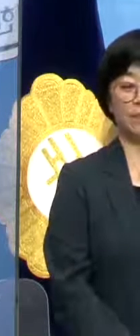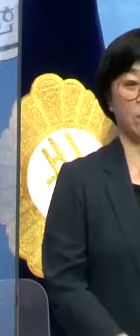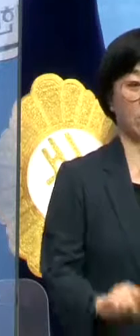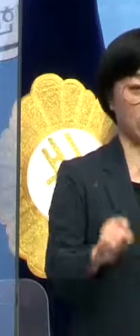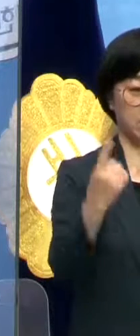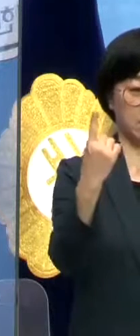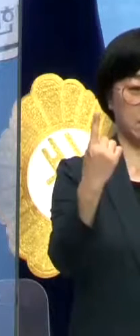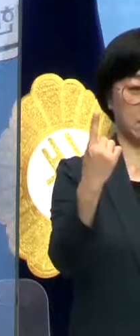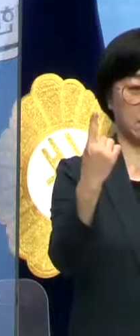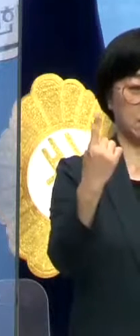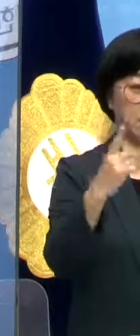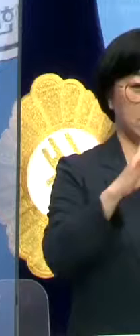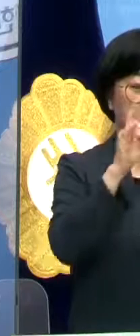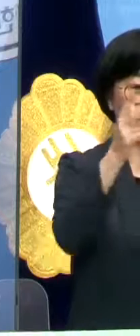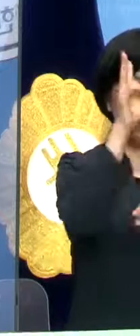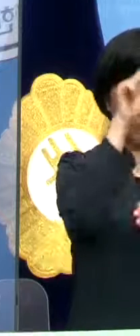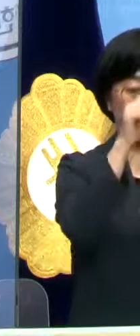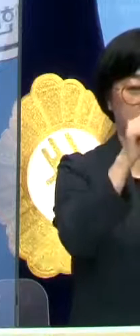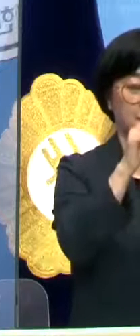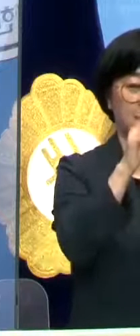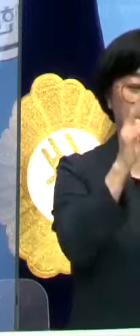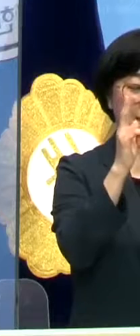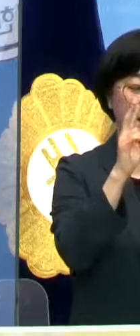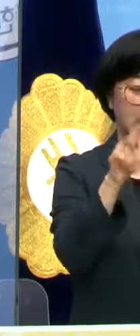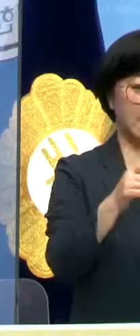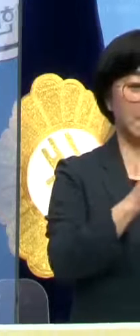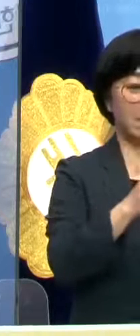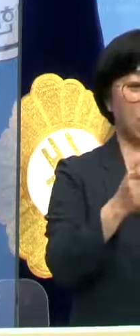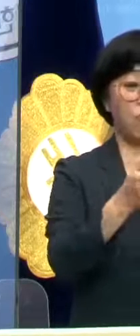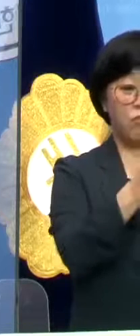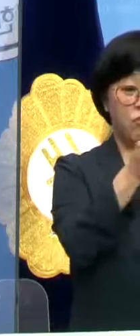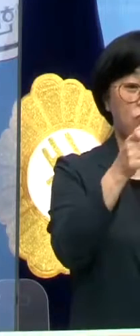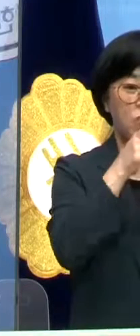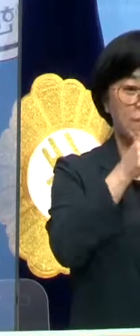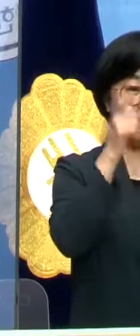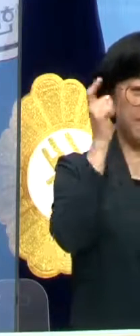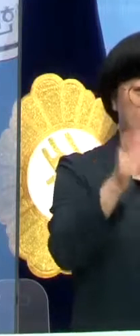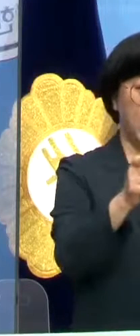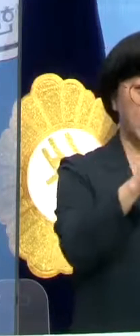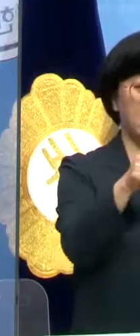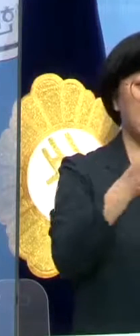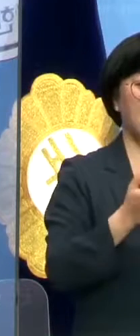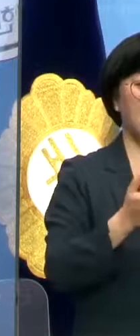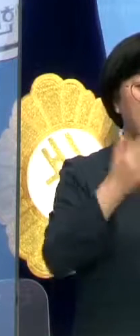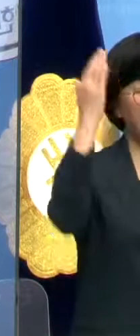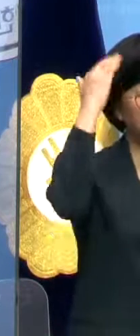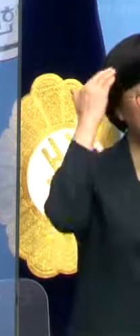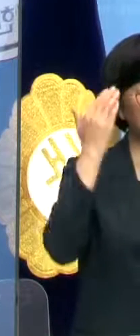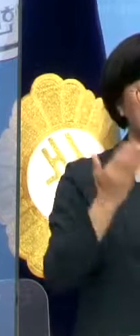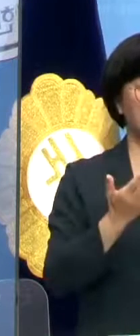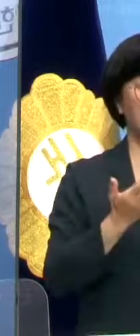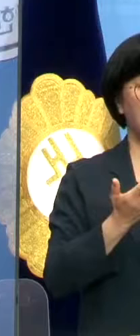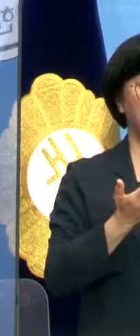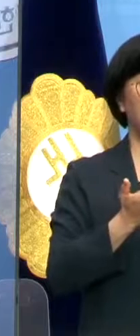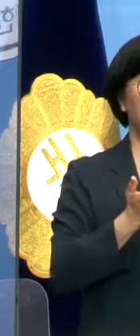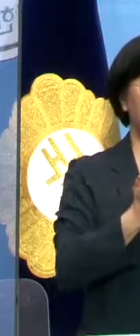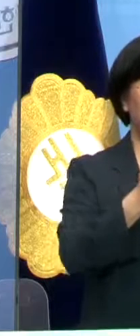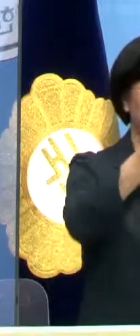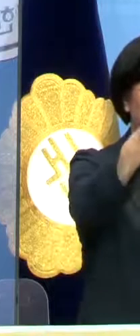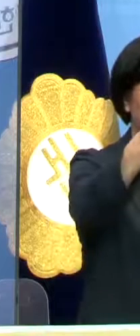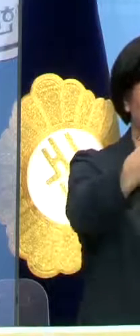동시에 태국 경찰이 사용하는 고수 앞 물대포 차가 바로 한국에서 수입됐다 는 참담한